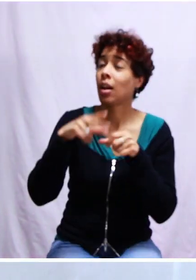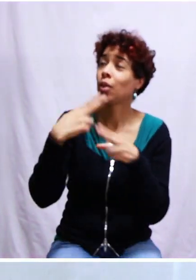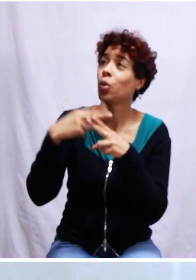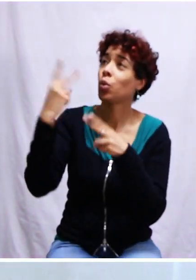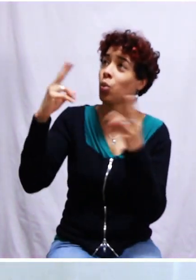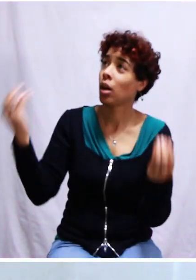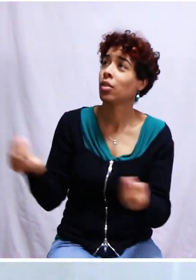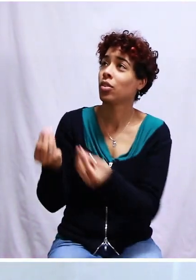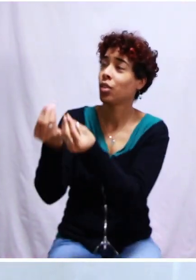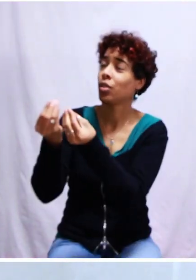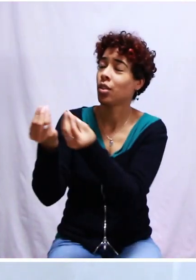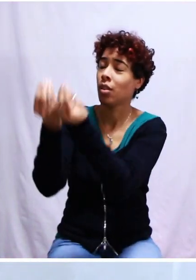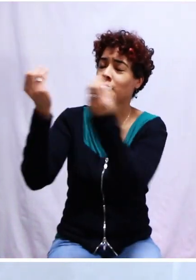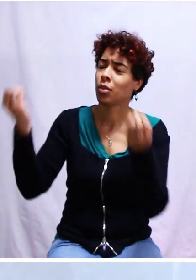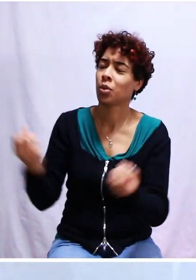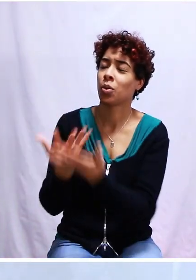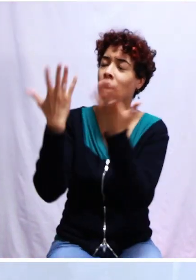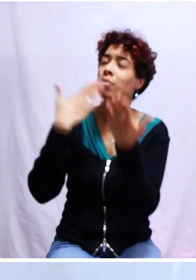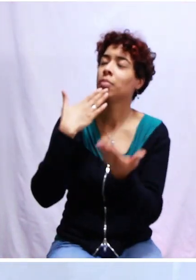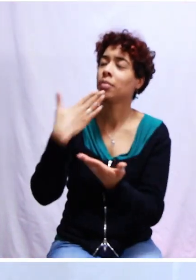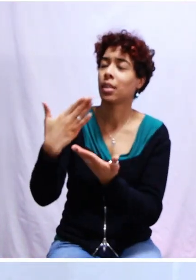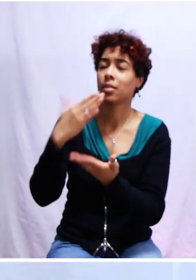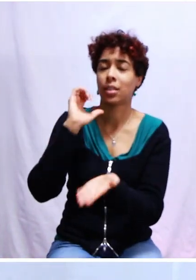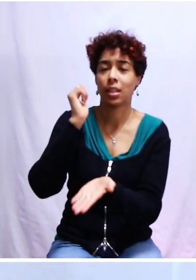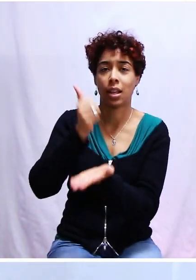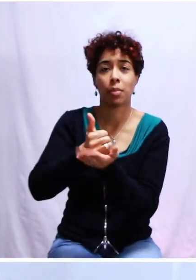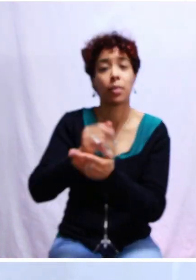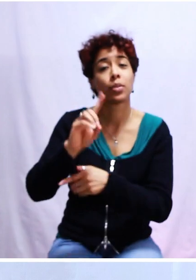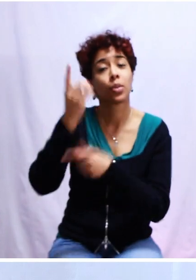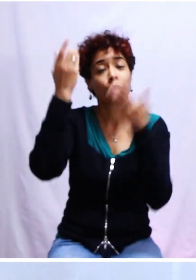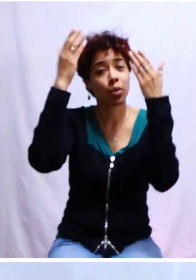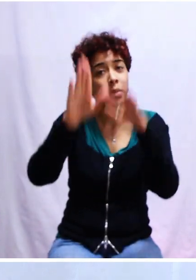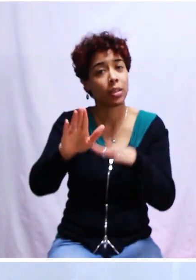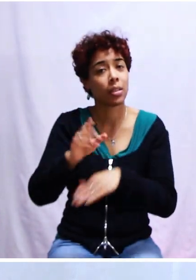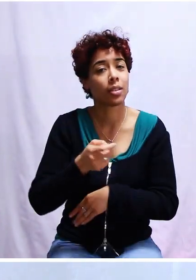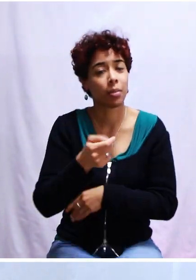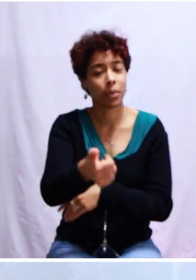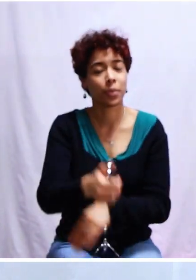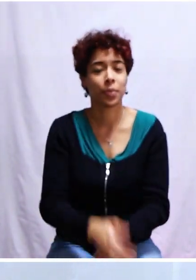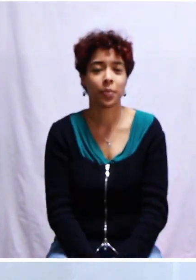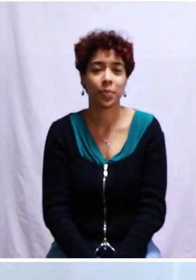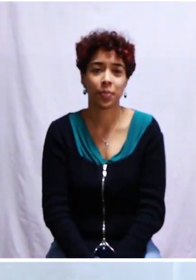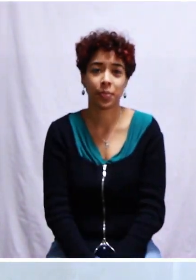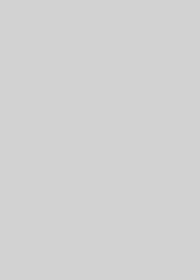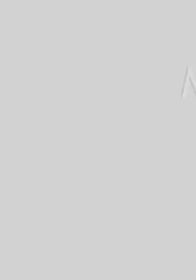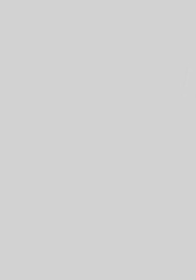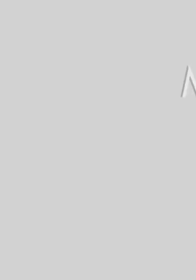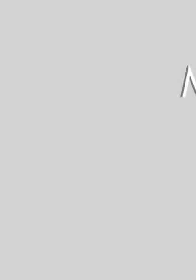nom. Merci notre Dieu. Amen. Que Dieu vous bénisse. On se retrouve la prochaine fois.